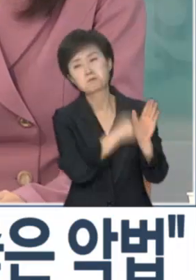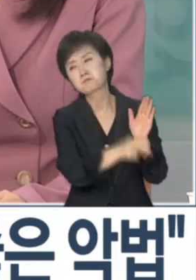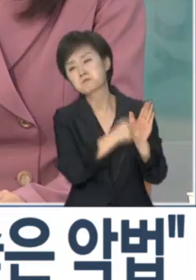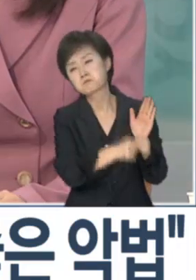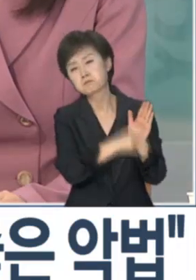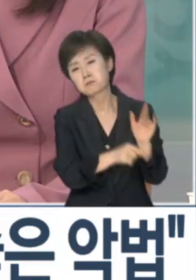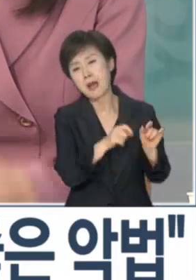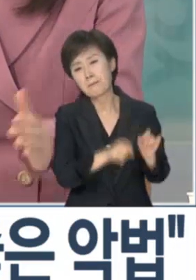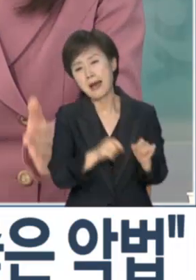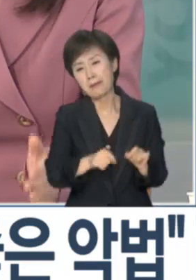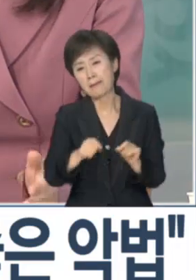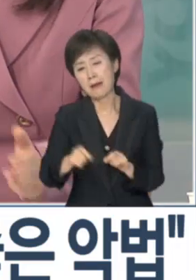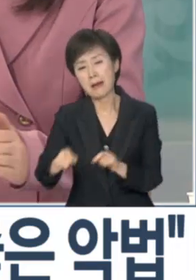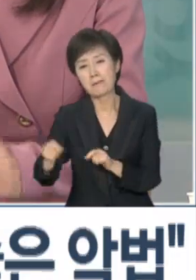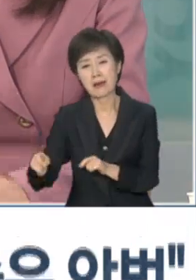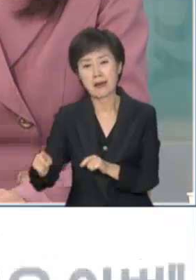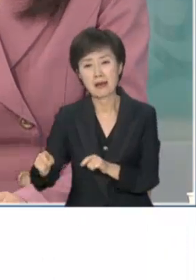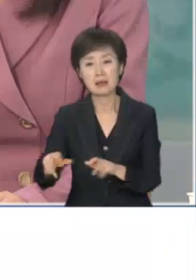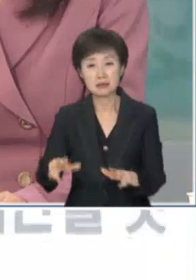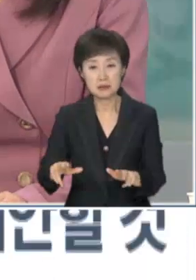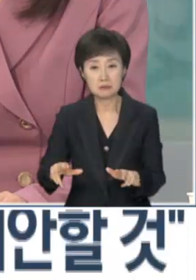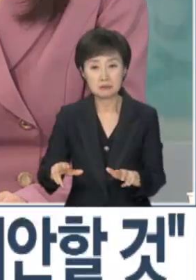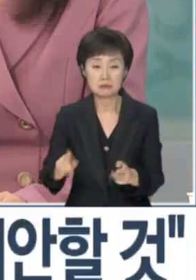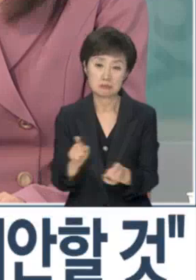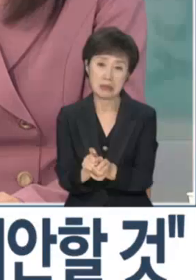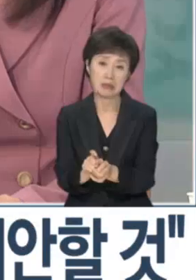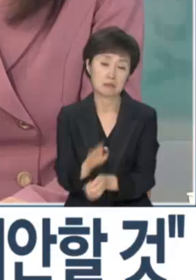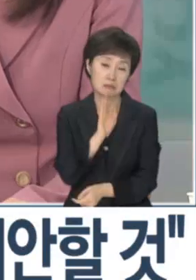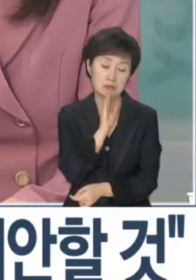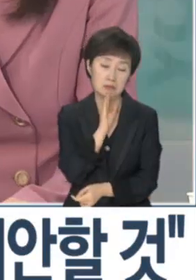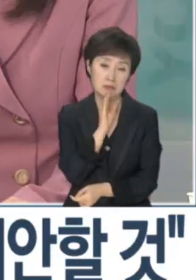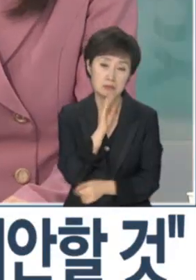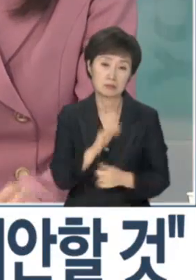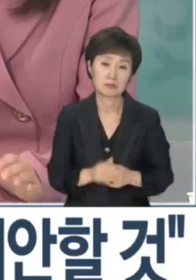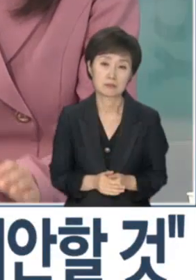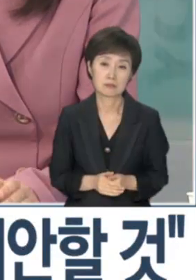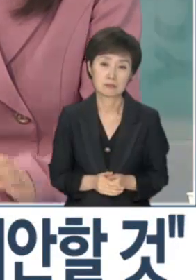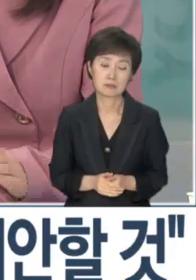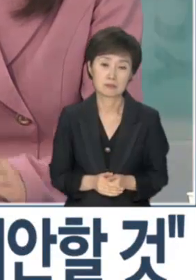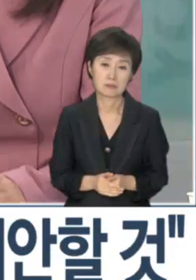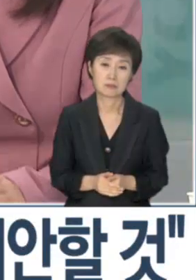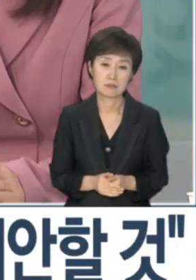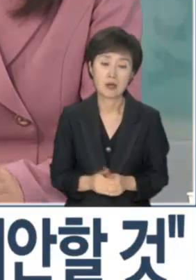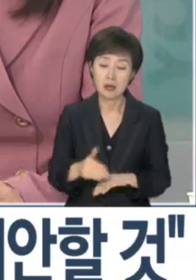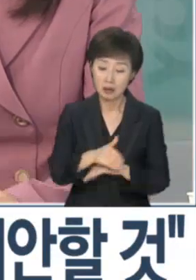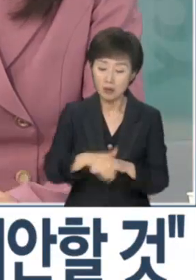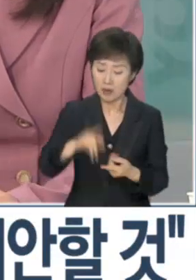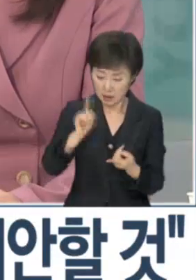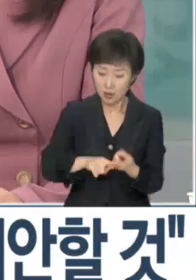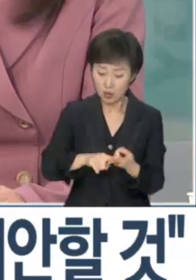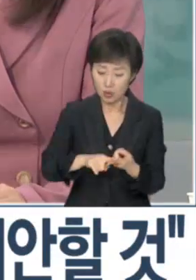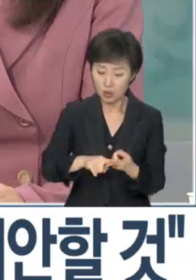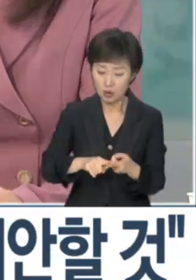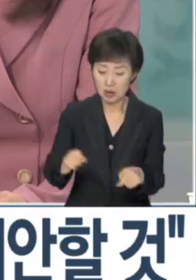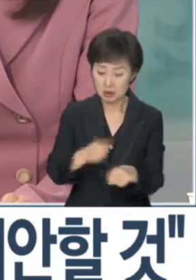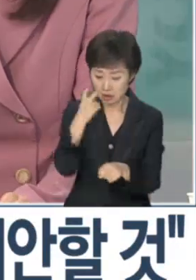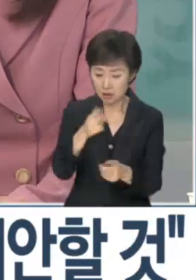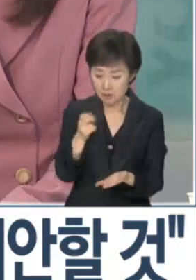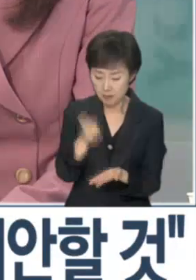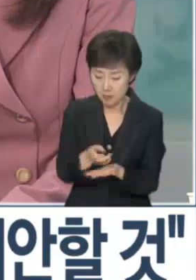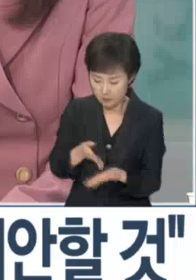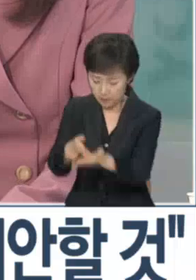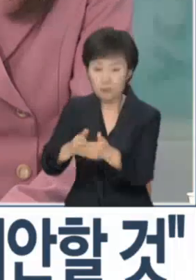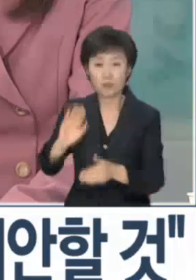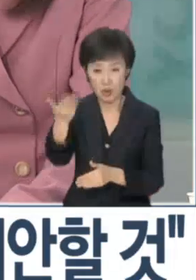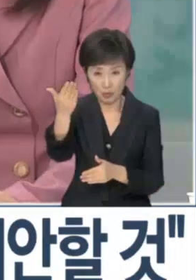패스트트랙에 태웠고 그리고 그 기간이 이제 도달한 것에 불과합니다. 그렇기 때문에 예정대로 통과하고 특검은 특검대로 진행을 하면 된다라고